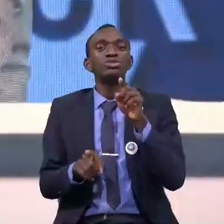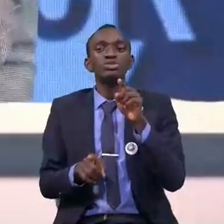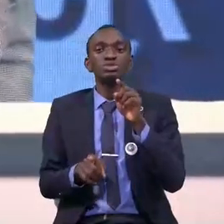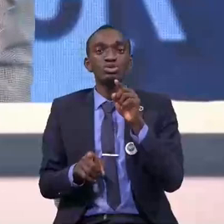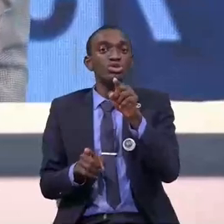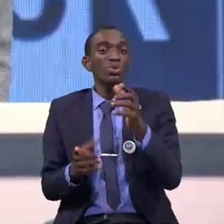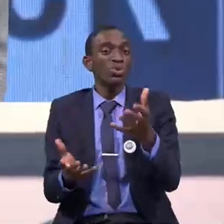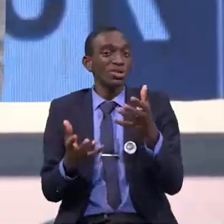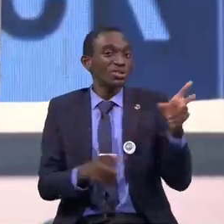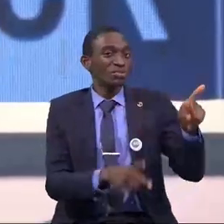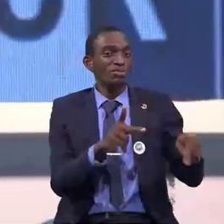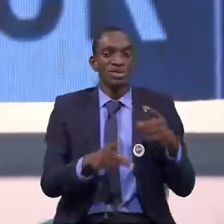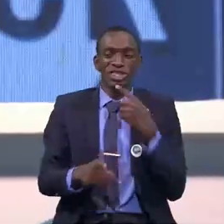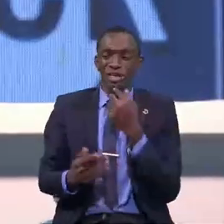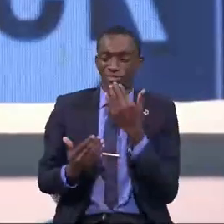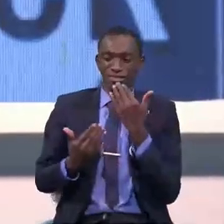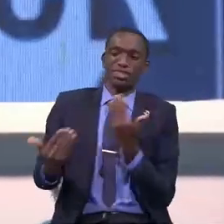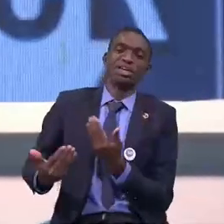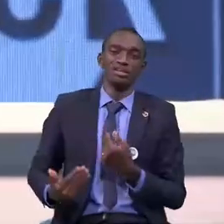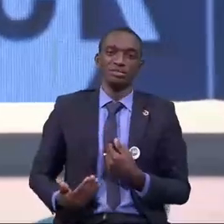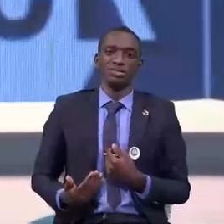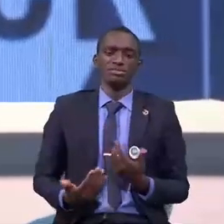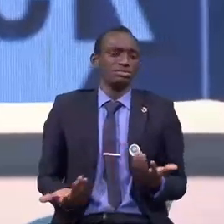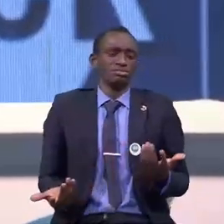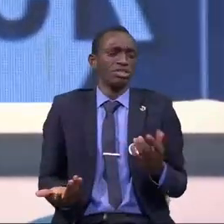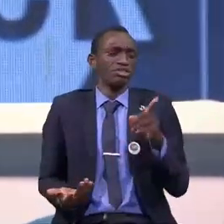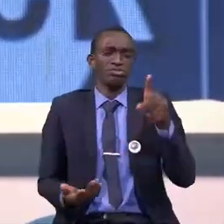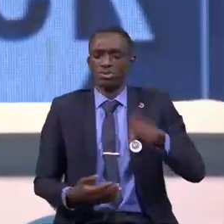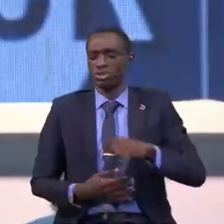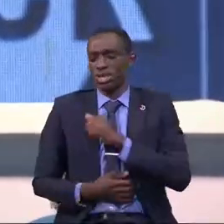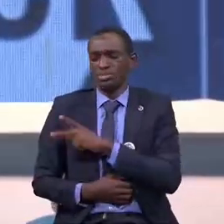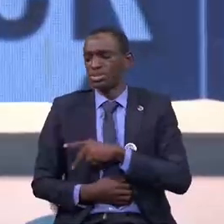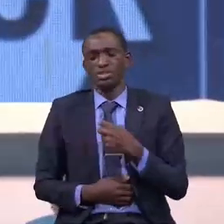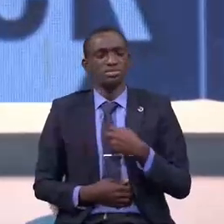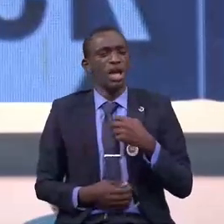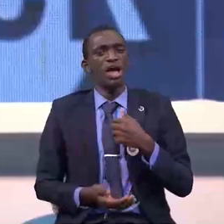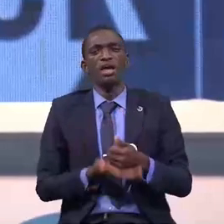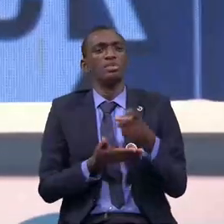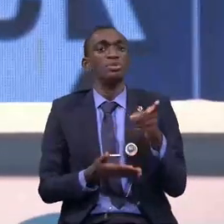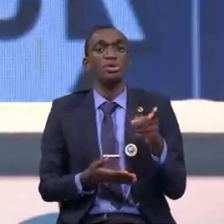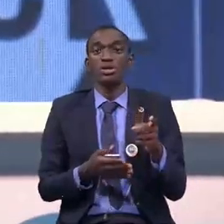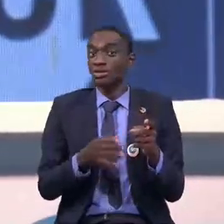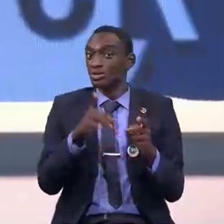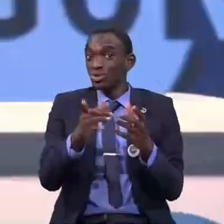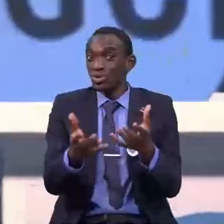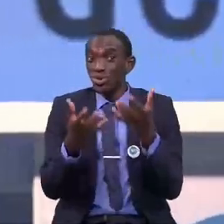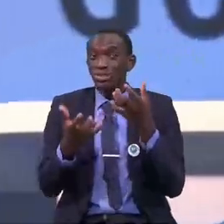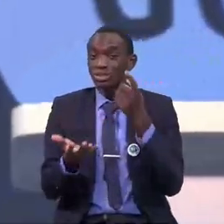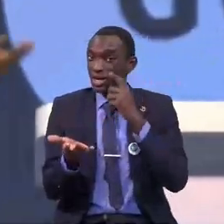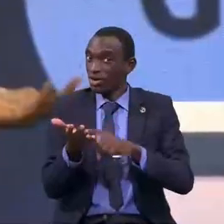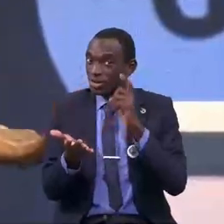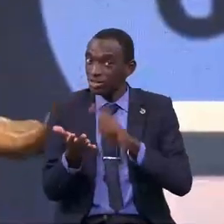mais tu veux un merci d'abord. Tu veux l'appréciation. Tu veux la reconnaissance.